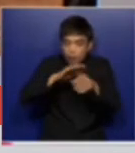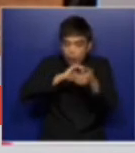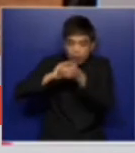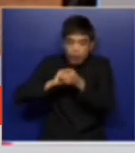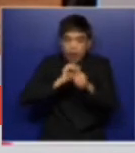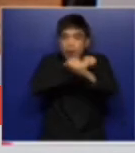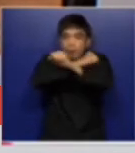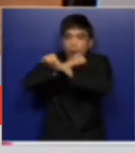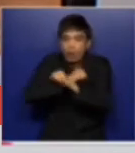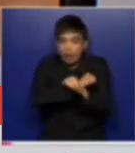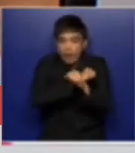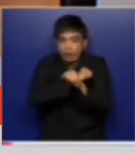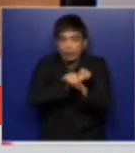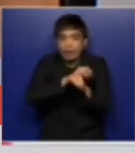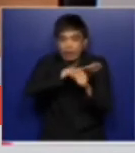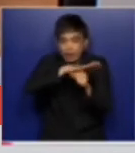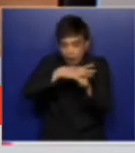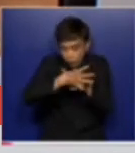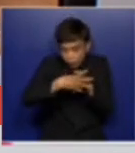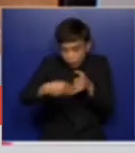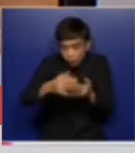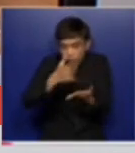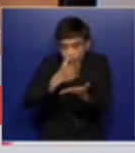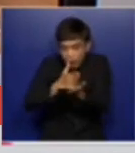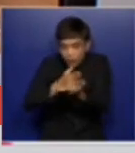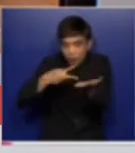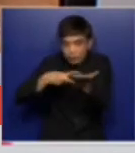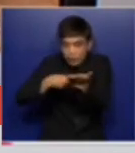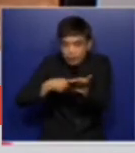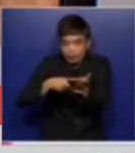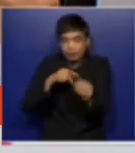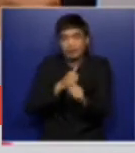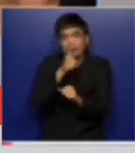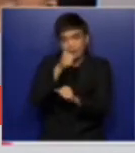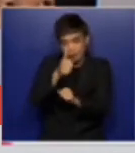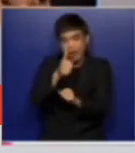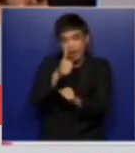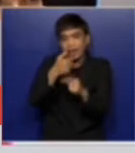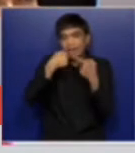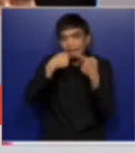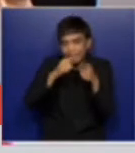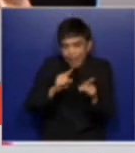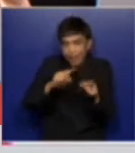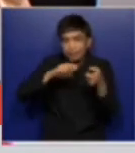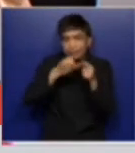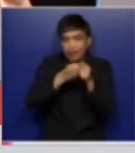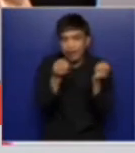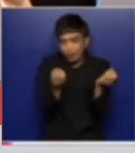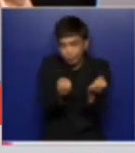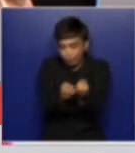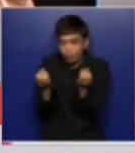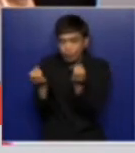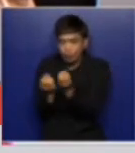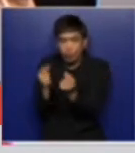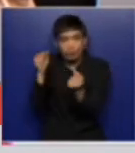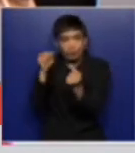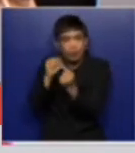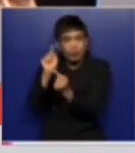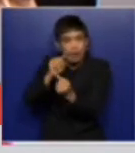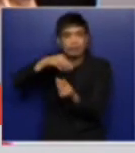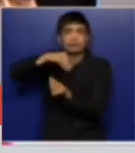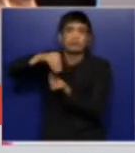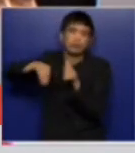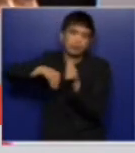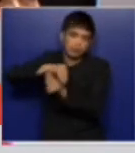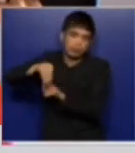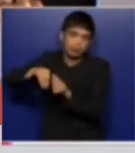นที่น่าพอใจแล้วก็ตามแต่ผลกระทบที่เกิดขึ้นนั้นมีผลกระทบต่อระบบเศรษฐกิจอย่างหลีกเลี่ยงไม่ได้เช่นกันท่าน